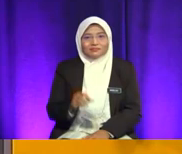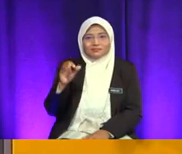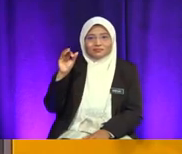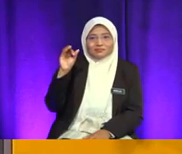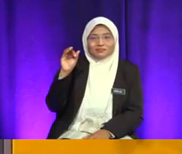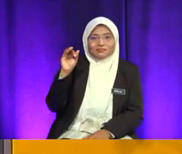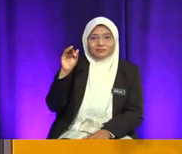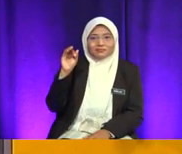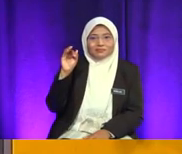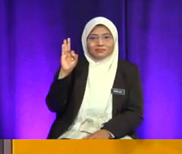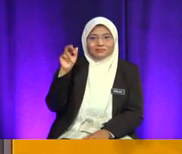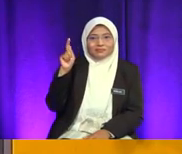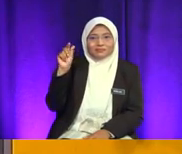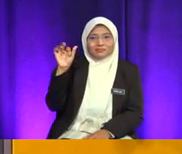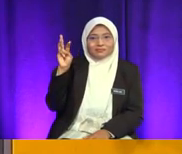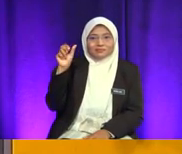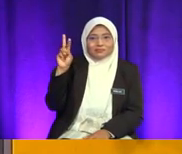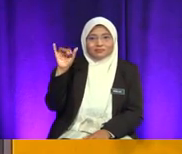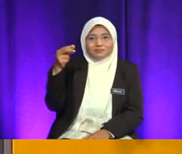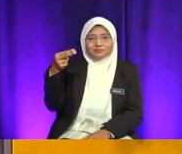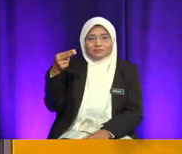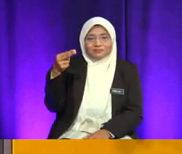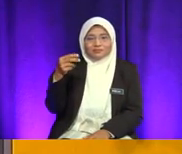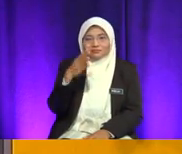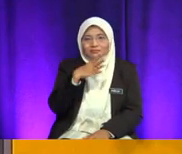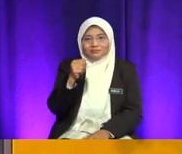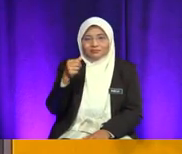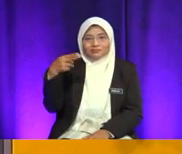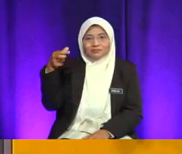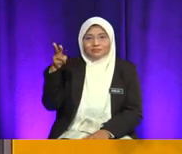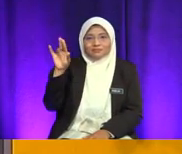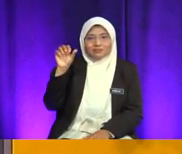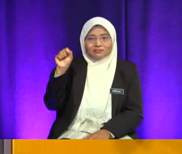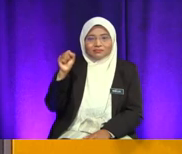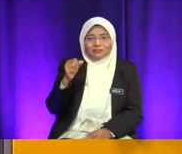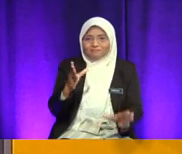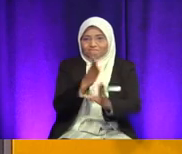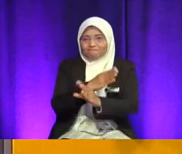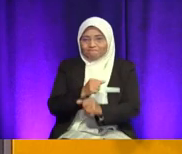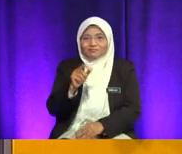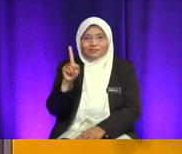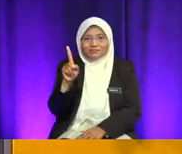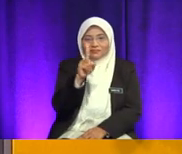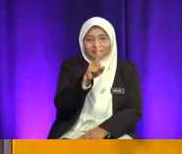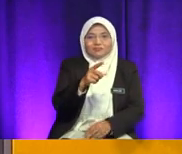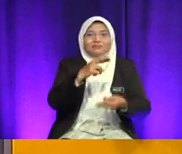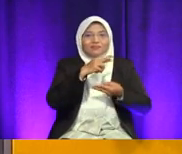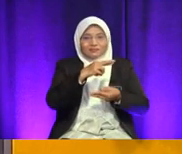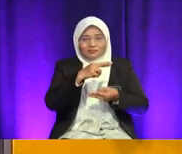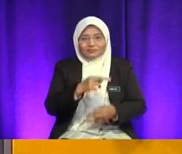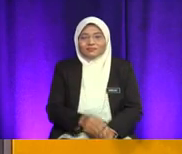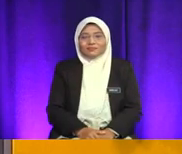satu ganjaran setiap orang menunjukkan boleh menjawab soal dan memahami tentang